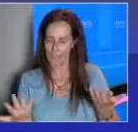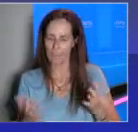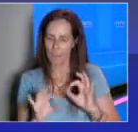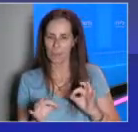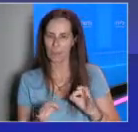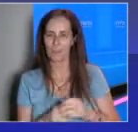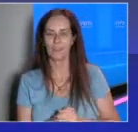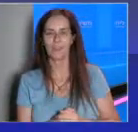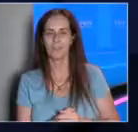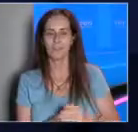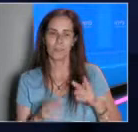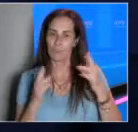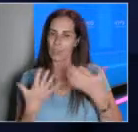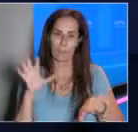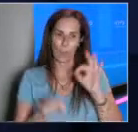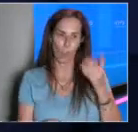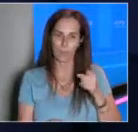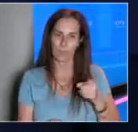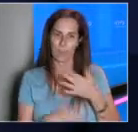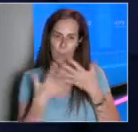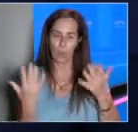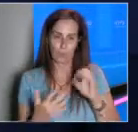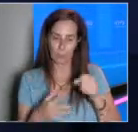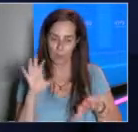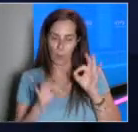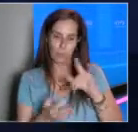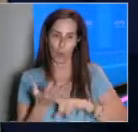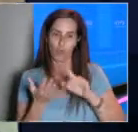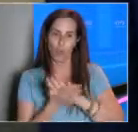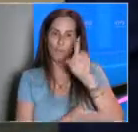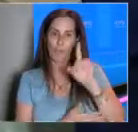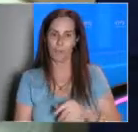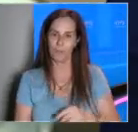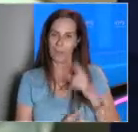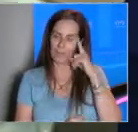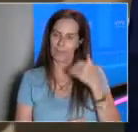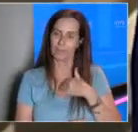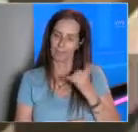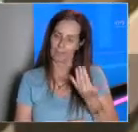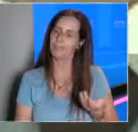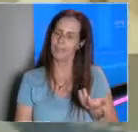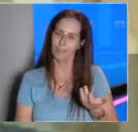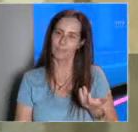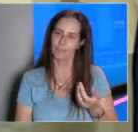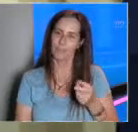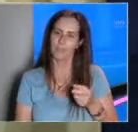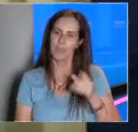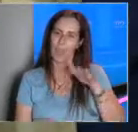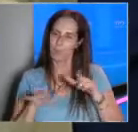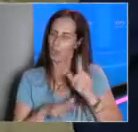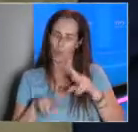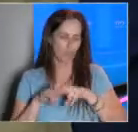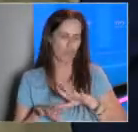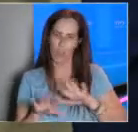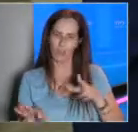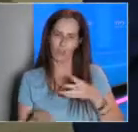לא הימור באמת. מקווה מאוד שלא, זה, תשמע, זה די ברור, אם זה יהיה, זה יהיה בנובמבר. הערכה שלי, כן, כמו שאני הערכתי, שהממשלה לא תחזיק